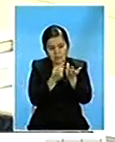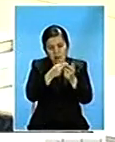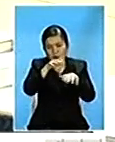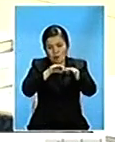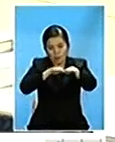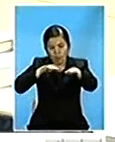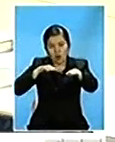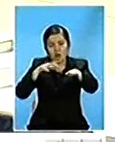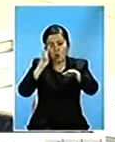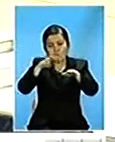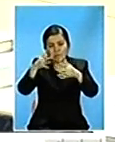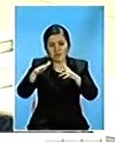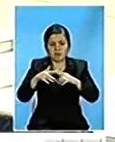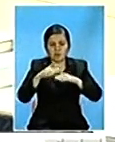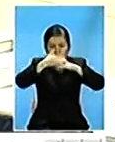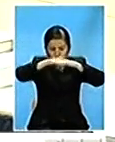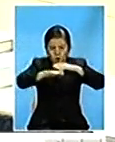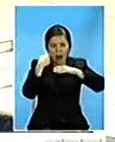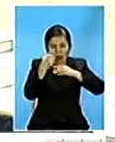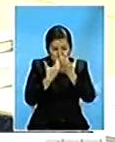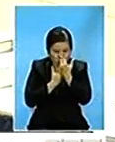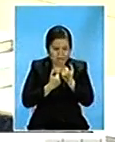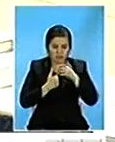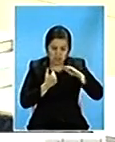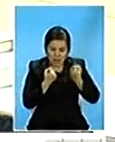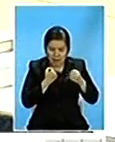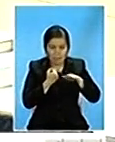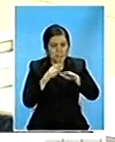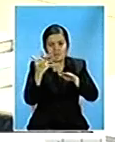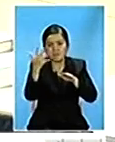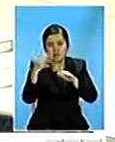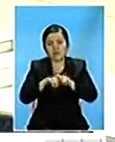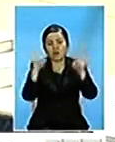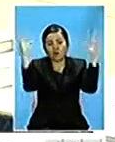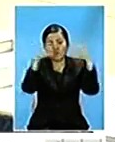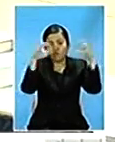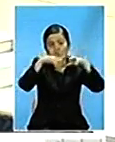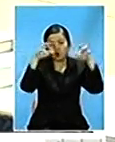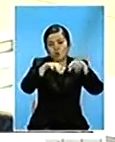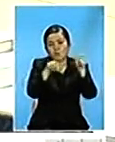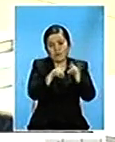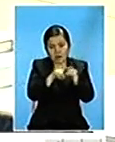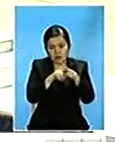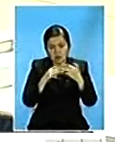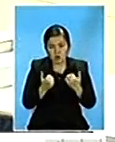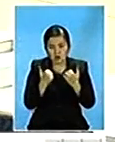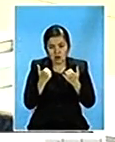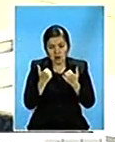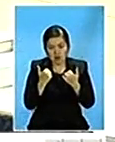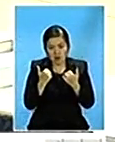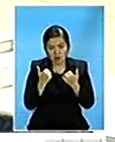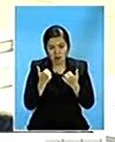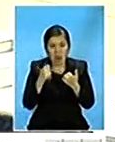ราะถนนไม่ดีใครจะไปวิ่งครับก็เหมือนกับหน้าฝนนี่นะครับออกไปทางเกาะร้างเนี่ย ก็